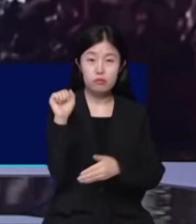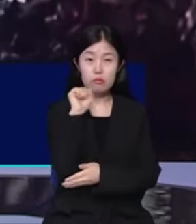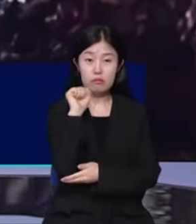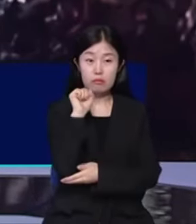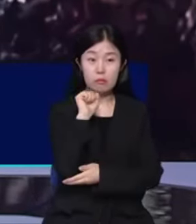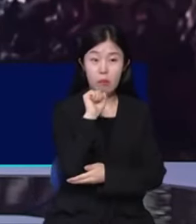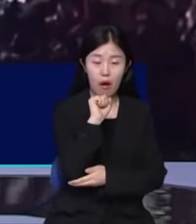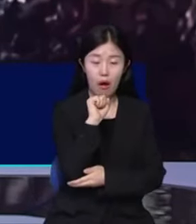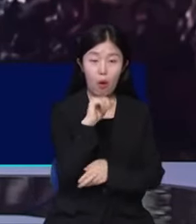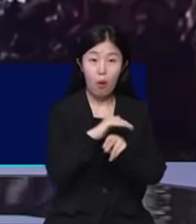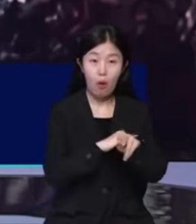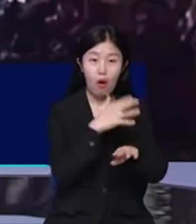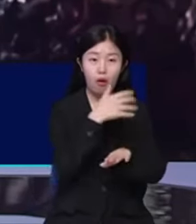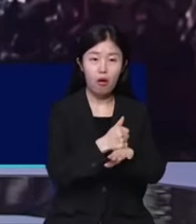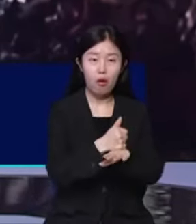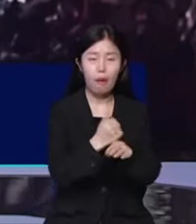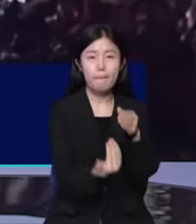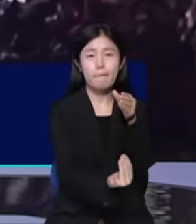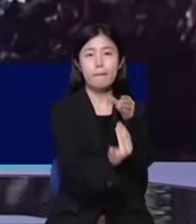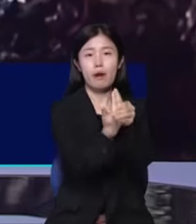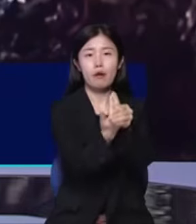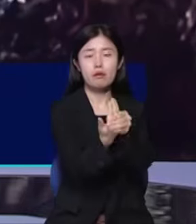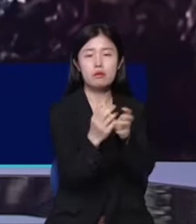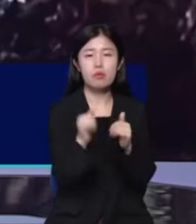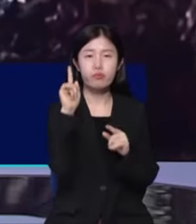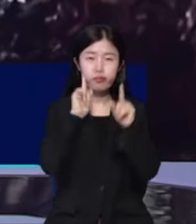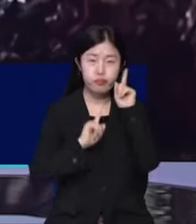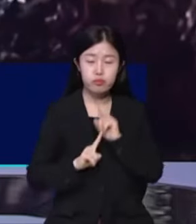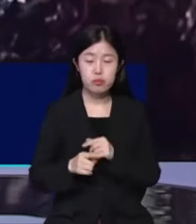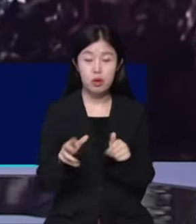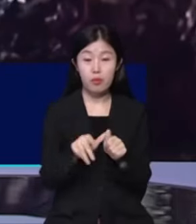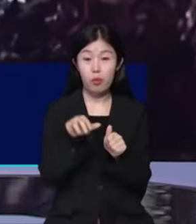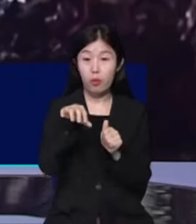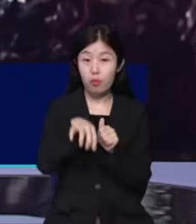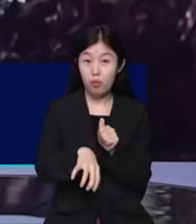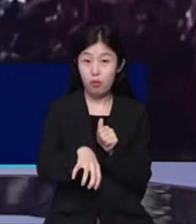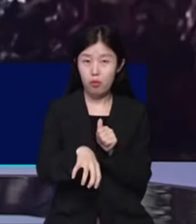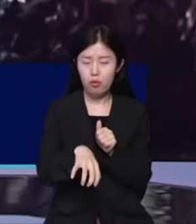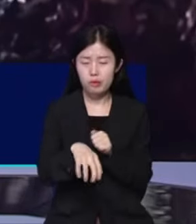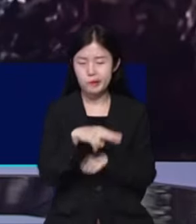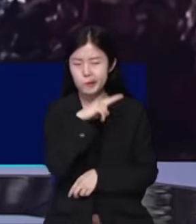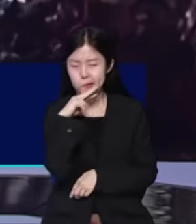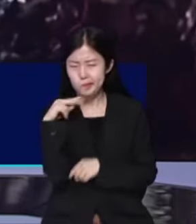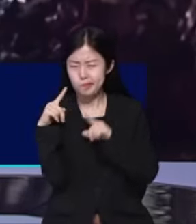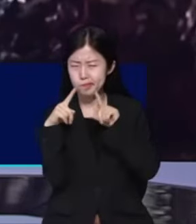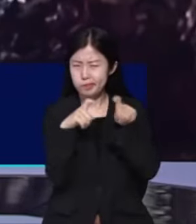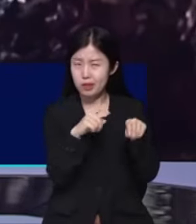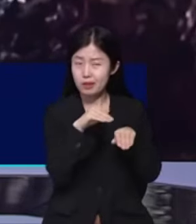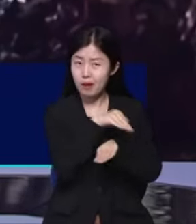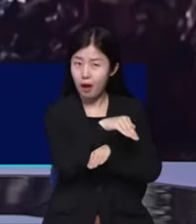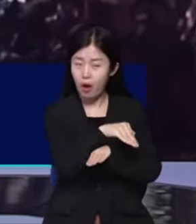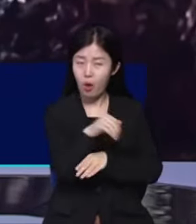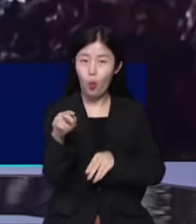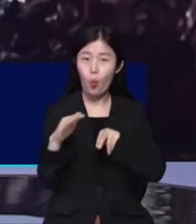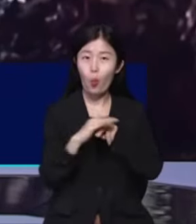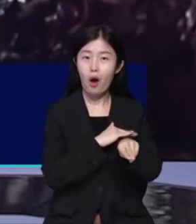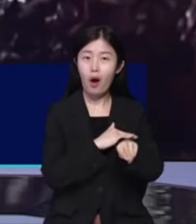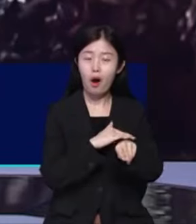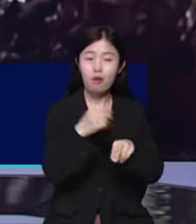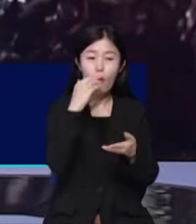내 인명피해가 잇따랐습니다. 한평에서 음주 의심 차량이 달아나던 중 표지석을 들이받아 운전자가